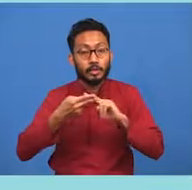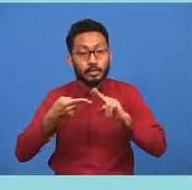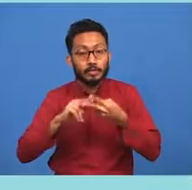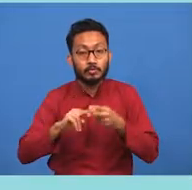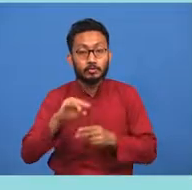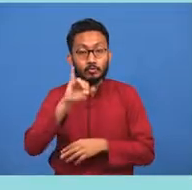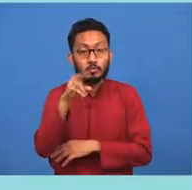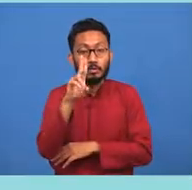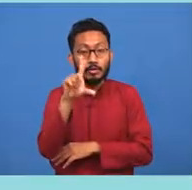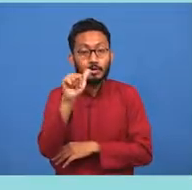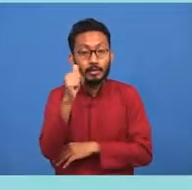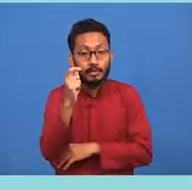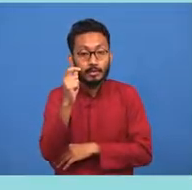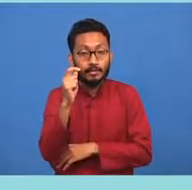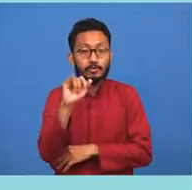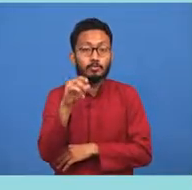bersamaan dengan